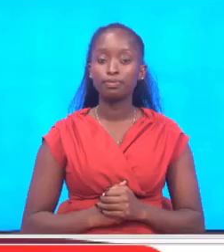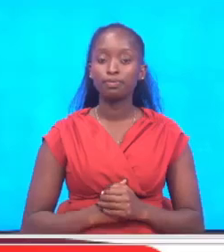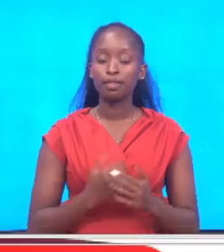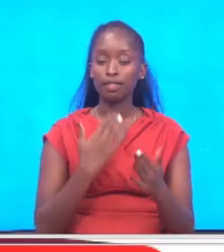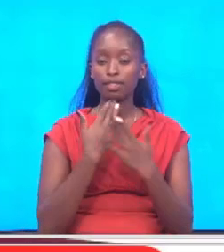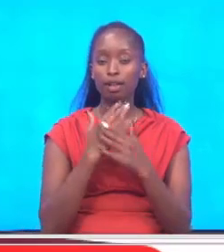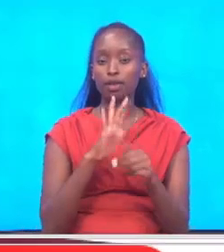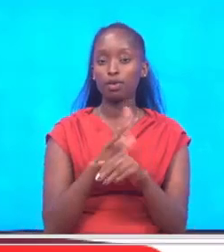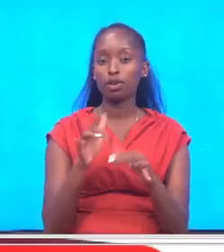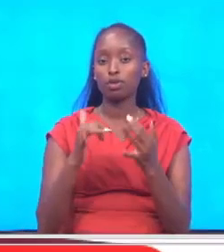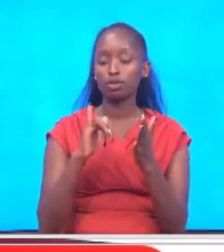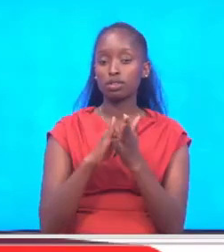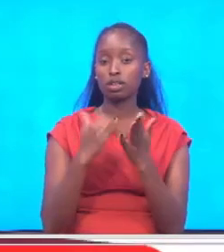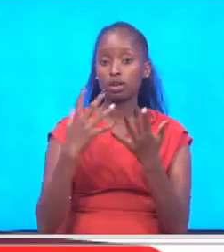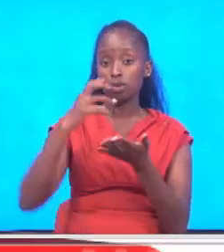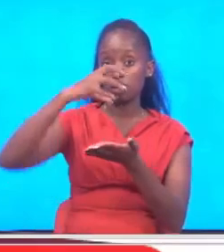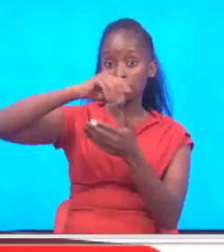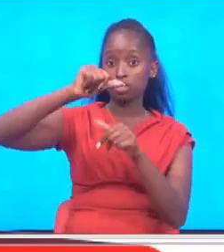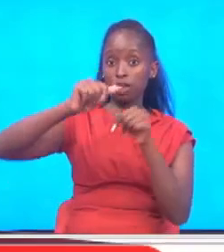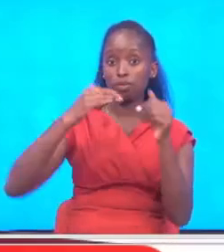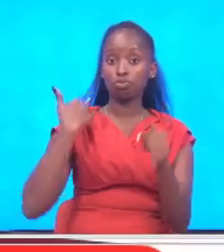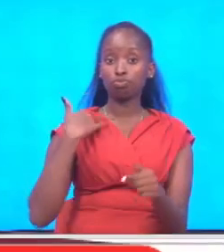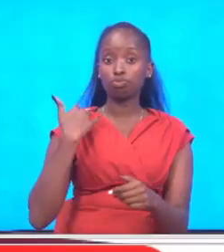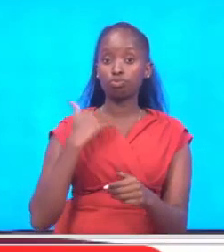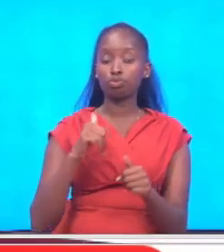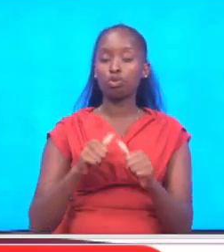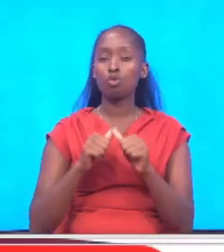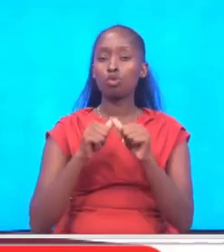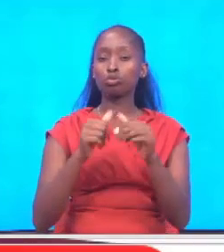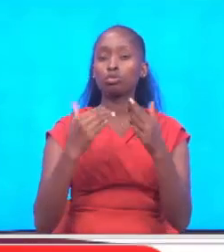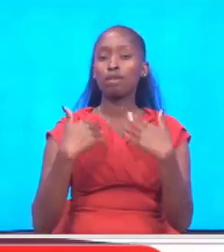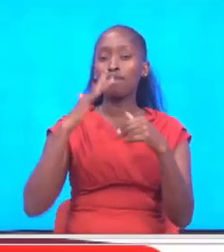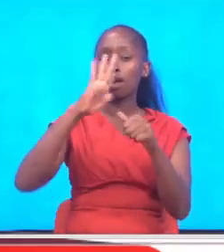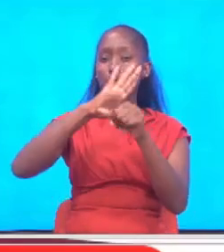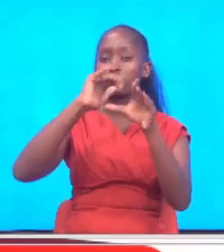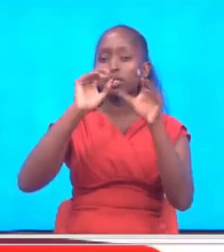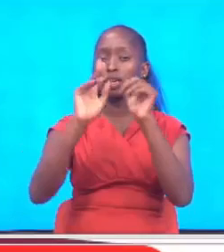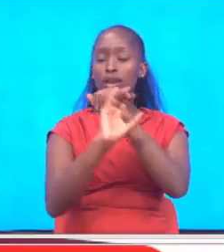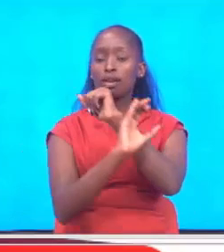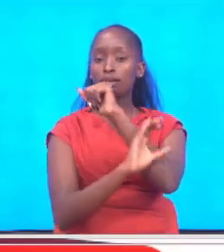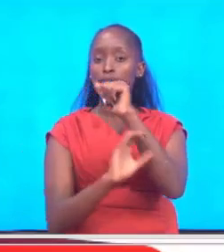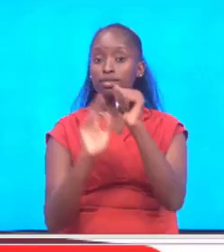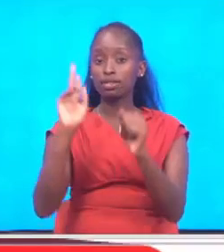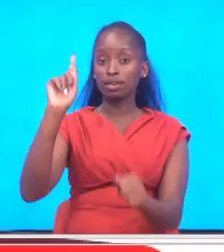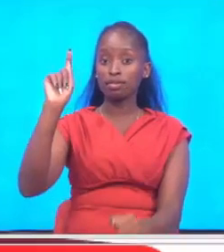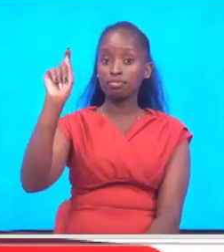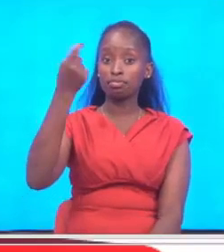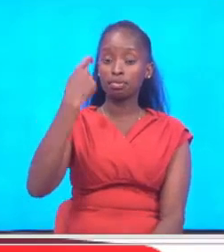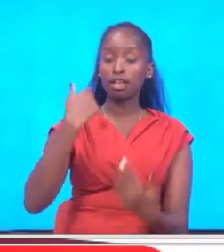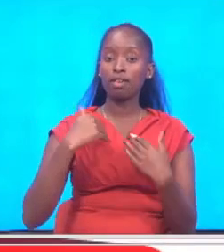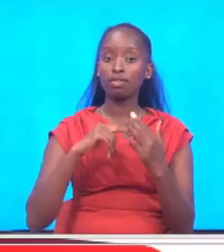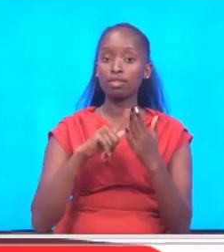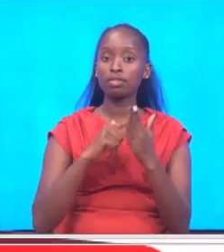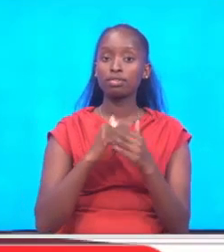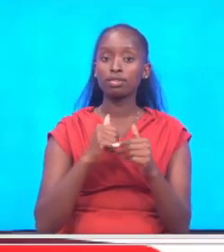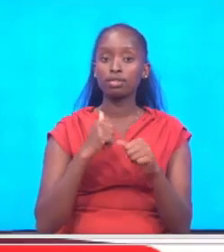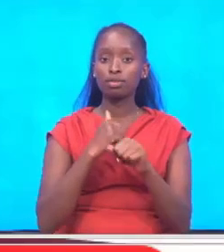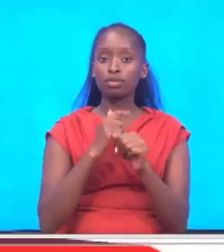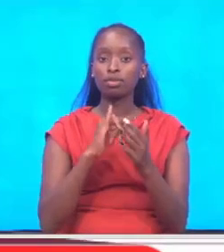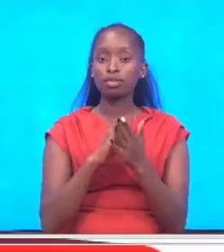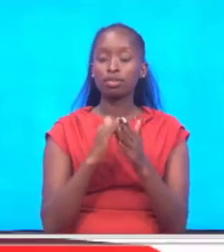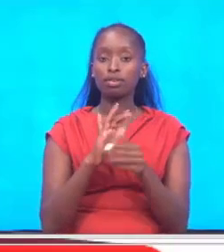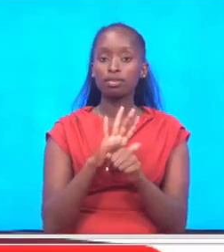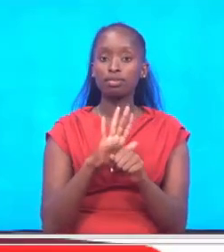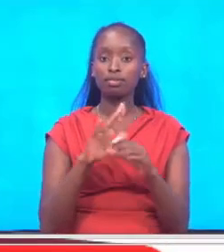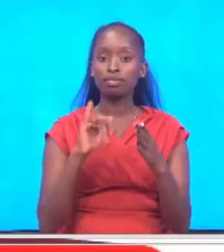Kwa taarifa hiyo, visa vya uhalifu vimekithiri nchini Kenya. Taifa hili likiorodheshwa la nne barani Afrika, la kwanza eneo la Afrika